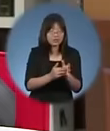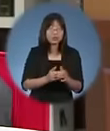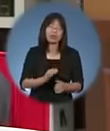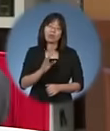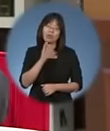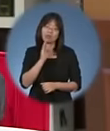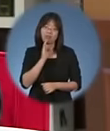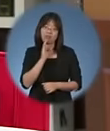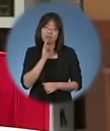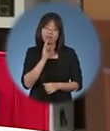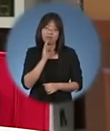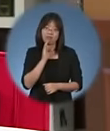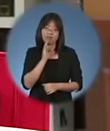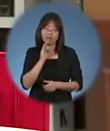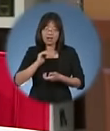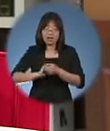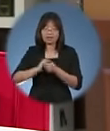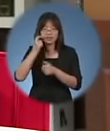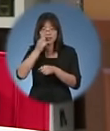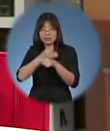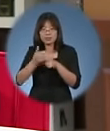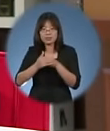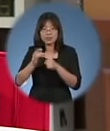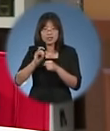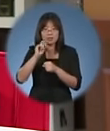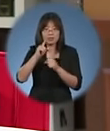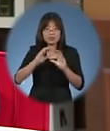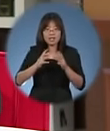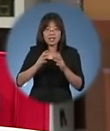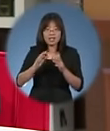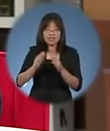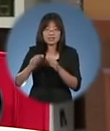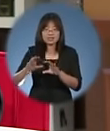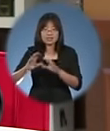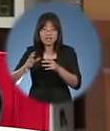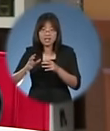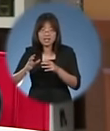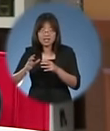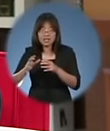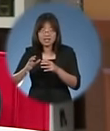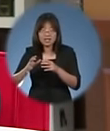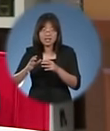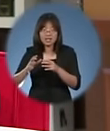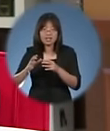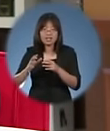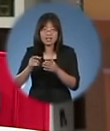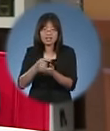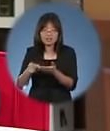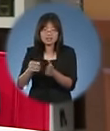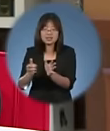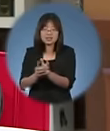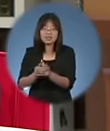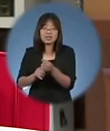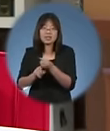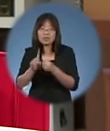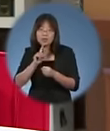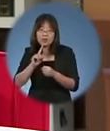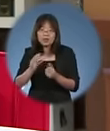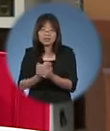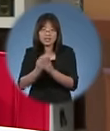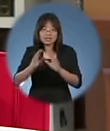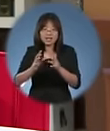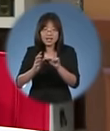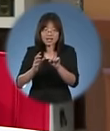선진국이었는데 네. 거기서 한계를 느껴가지고 먼 나라 이웃 나라 시리즈를 끝낸 이유가 그거예요. 이제는 선진국 내지는 한